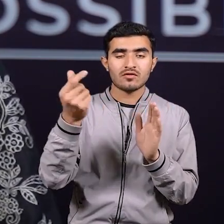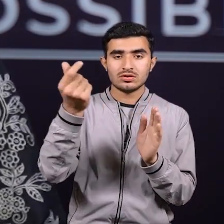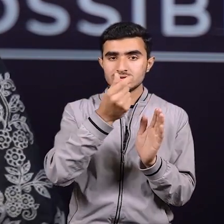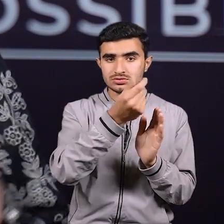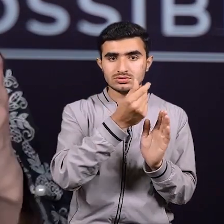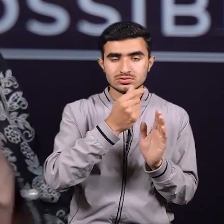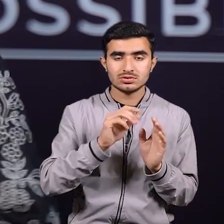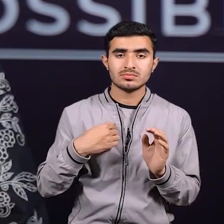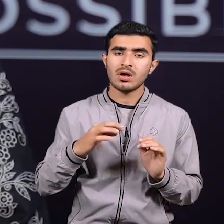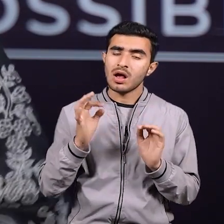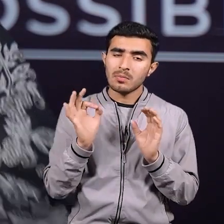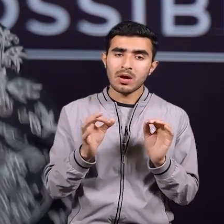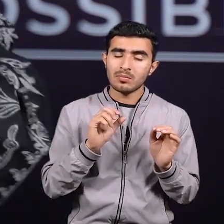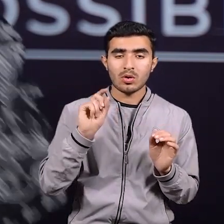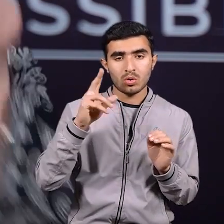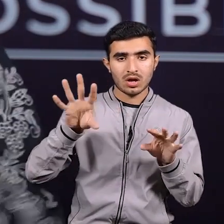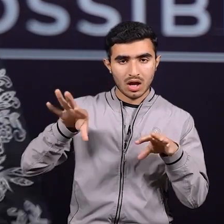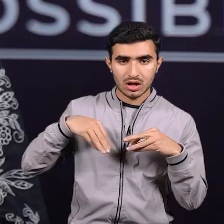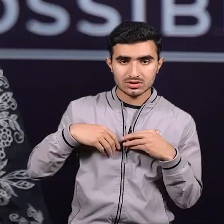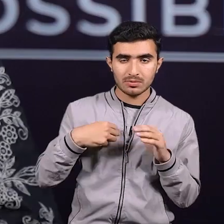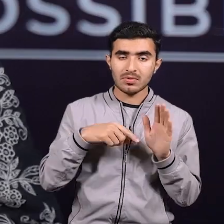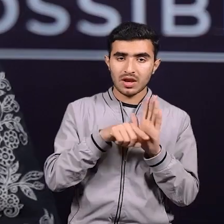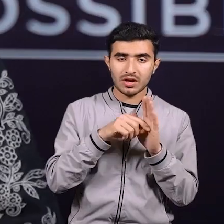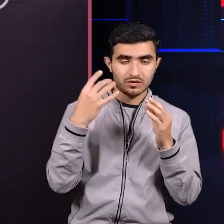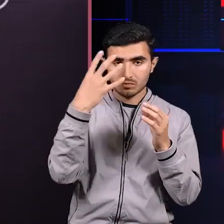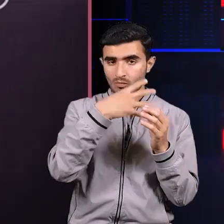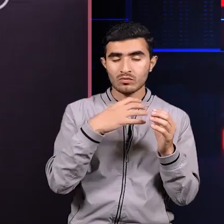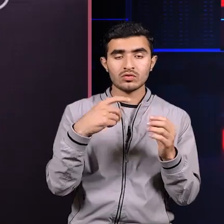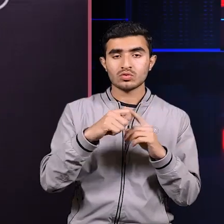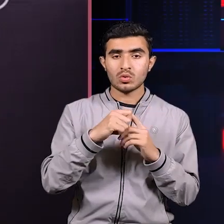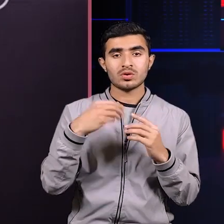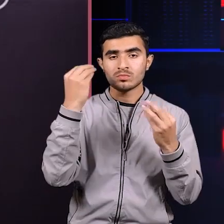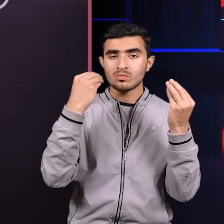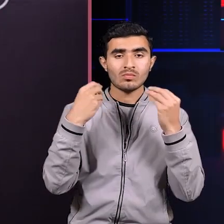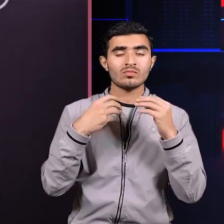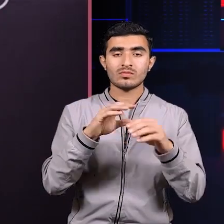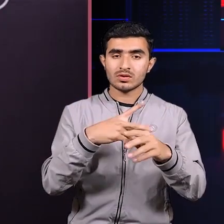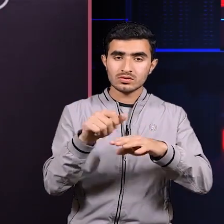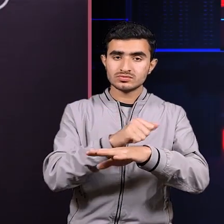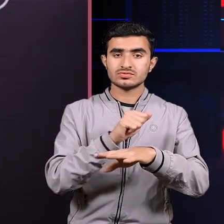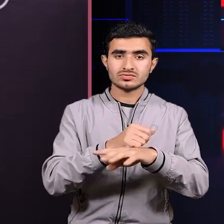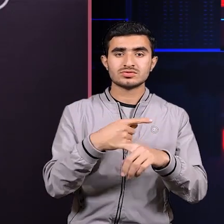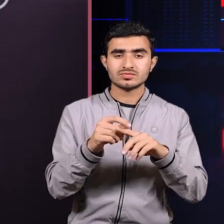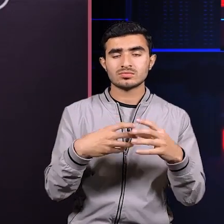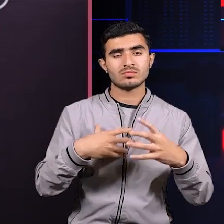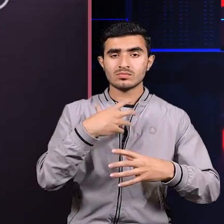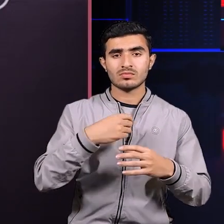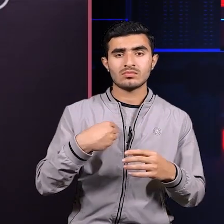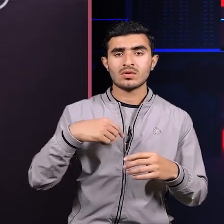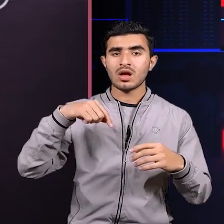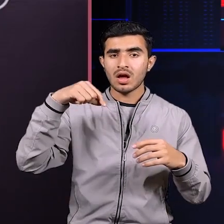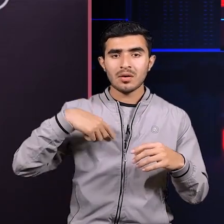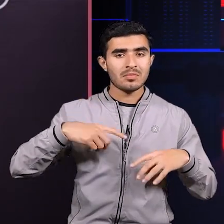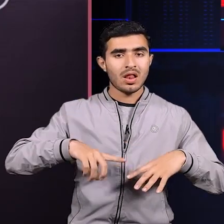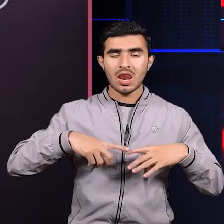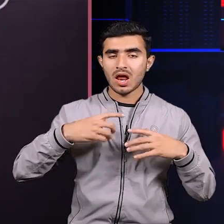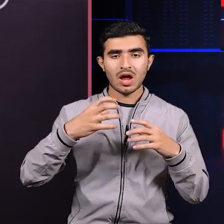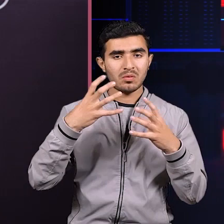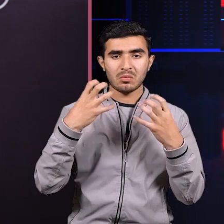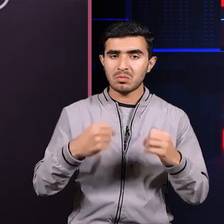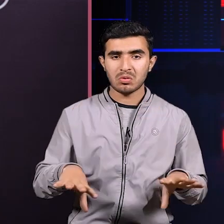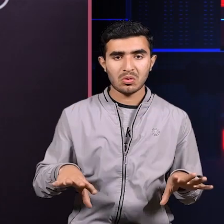और सोसाइटी के इन प्रेशर्स और इस डब्बे के अंदर अपने आप को रिस्ट्रिक्ट कर देती, तो I wouldn't have actually reached where I've reached today.